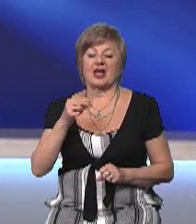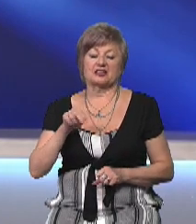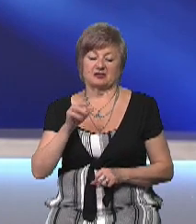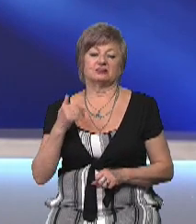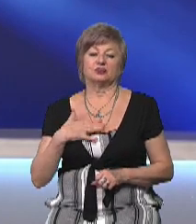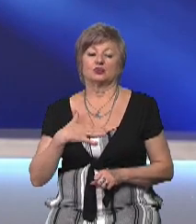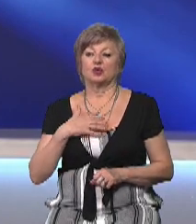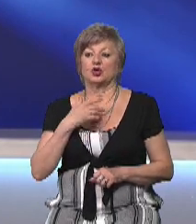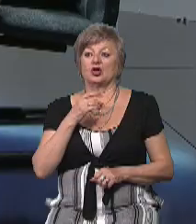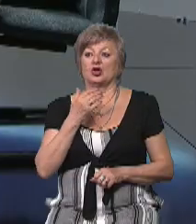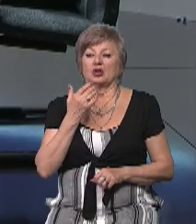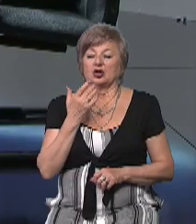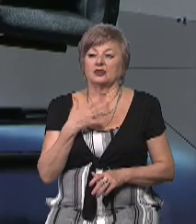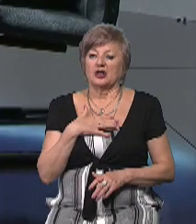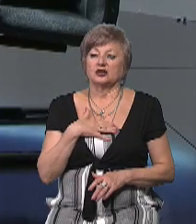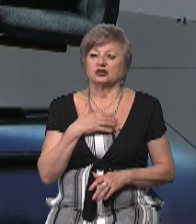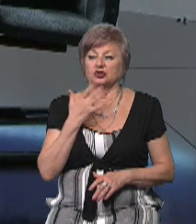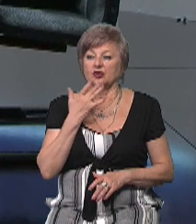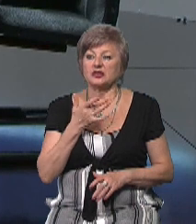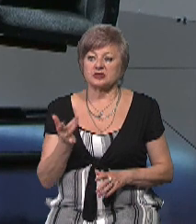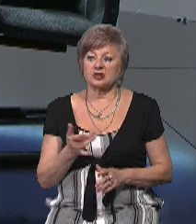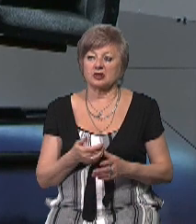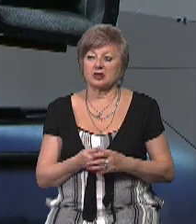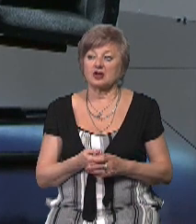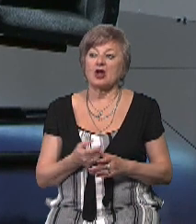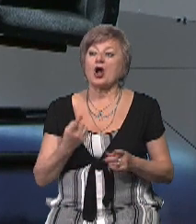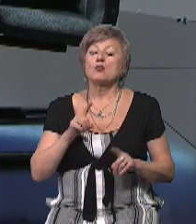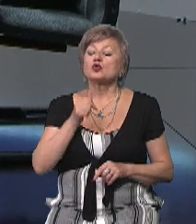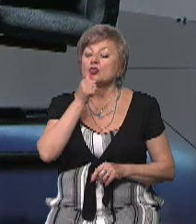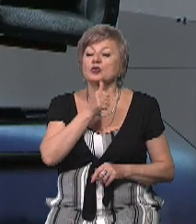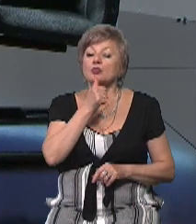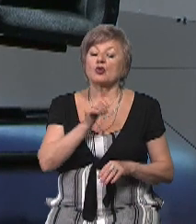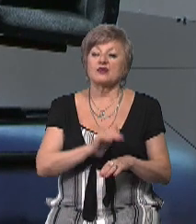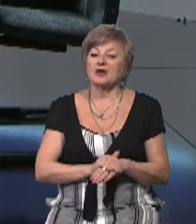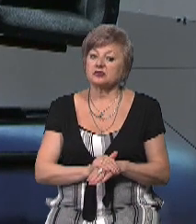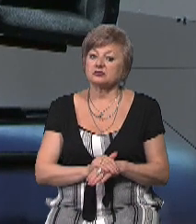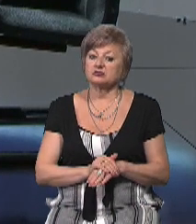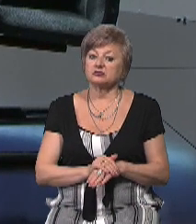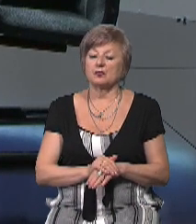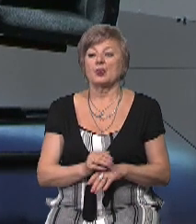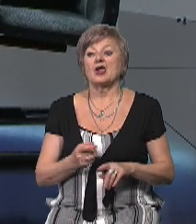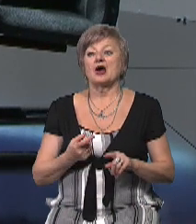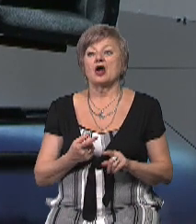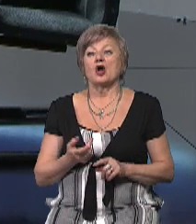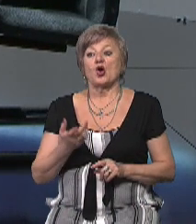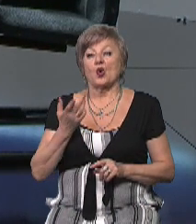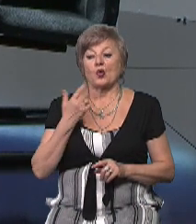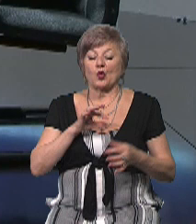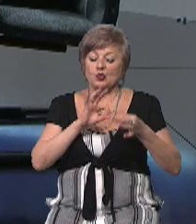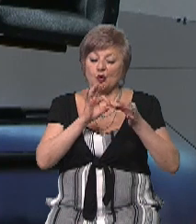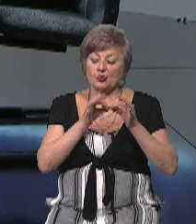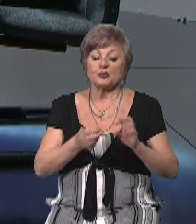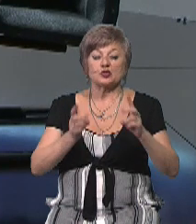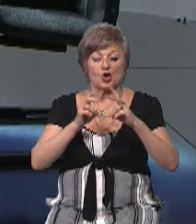спецпризначенцями. Ну, Сергій Миколаївич, а так, чому так казали, чому приховували цей факт, з якої причини? Тому що при детальному